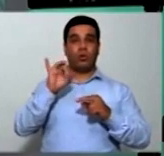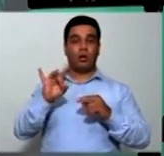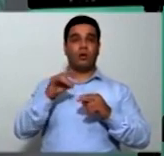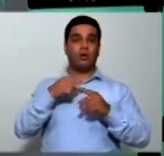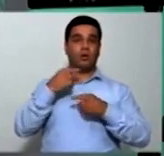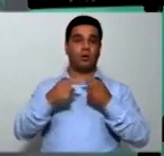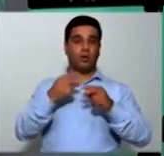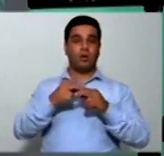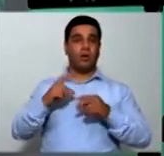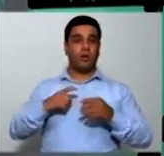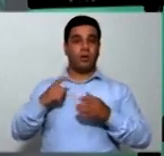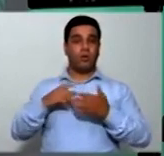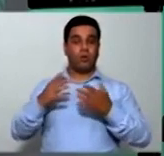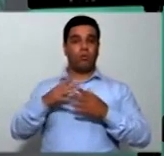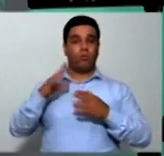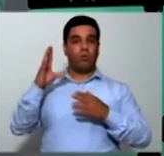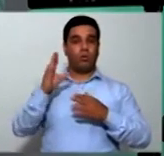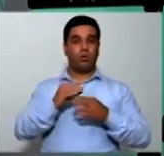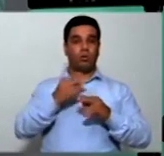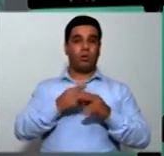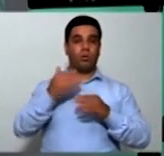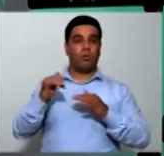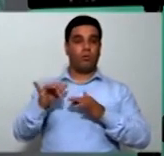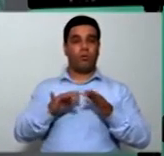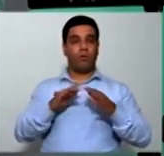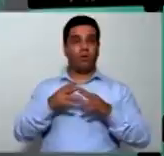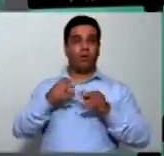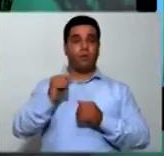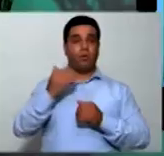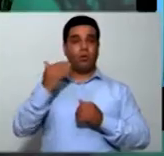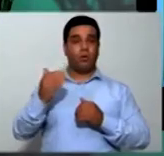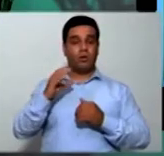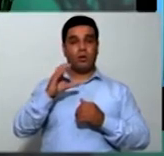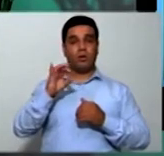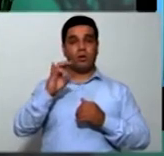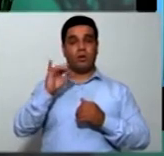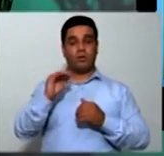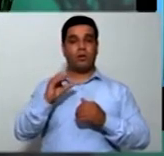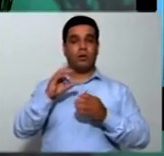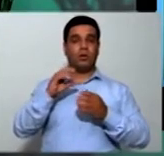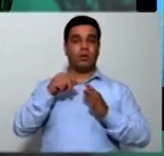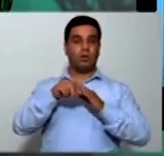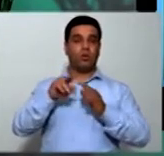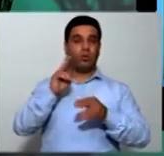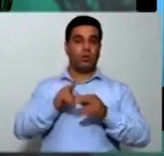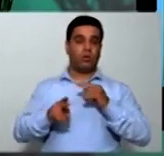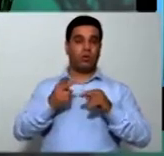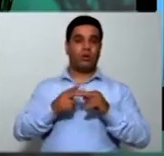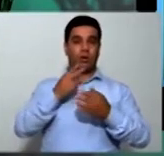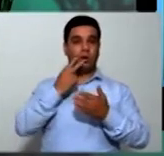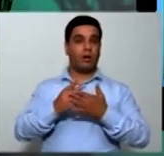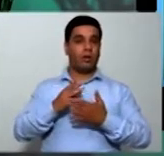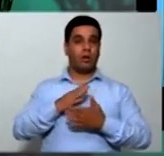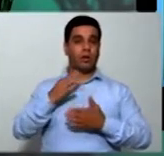demak, dehqonlarni butunlay ularning faoliyatini cheklash sinf sifatida tugatishga qaratilgan